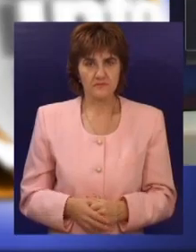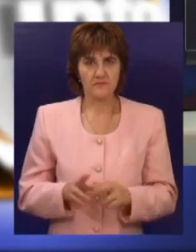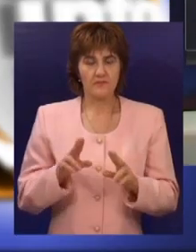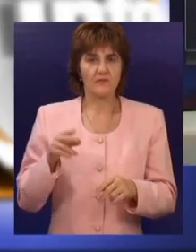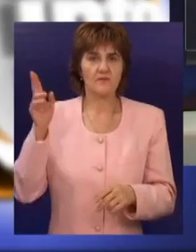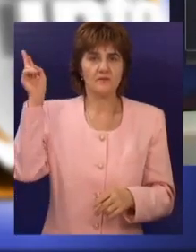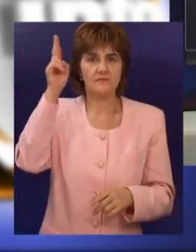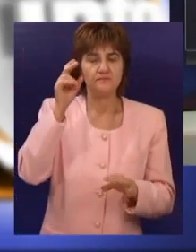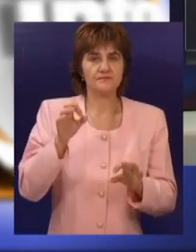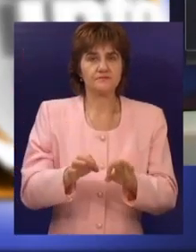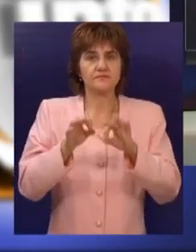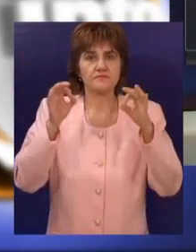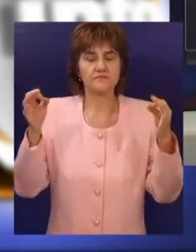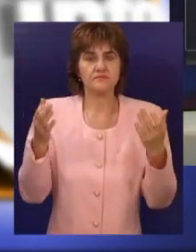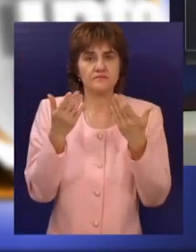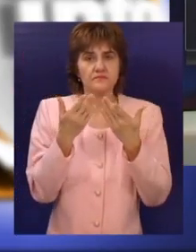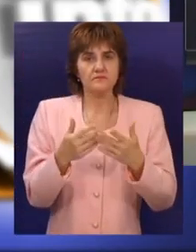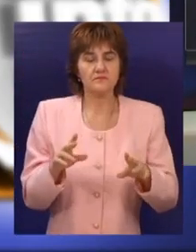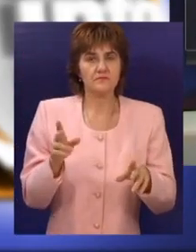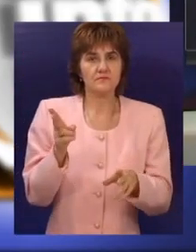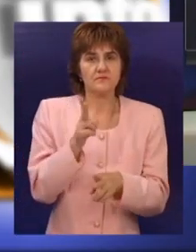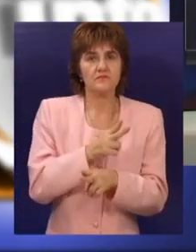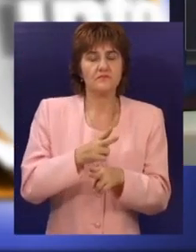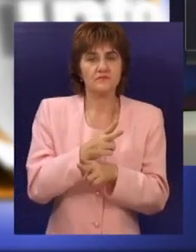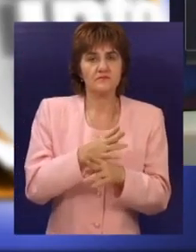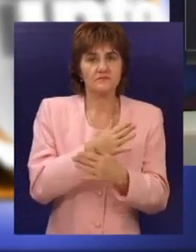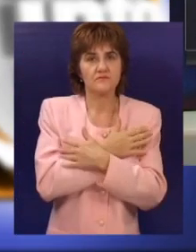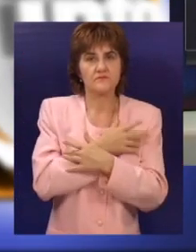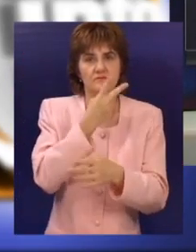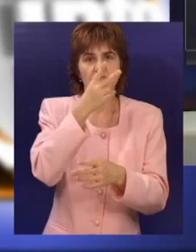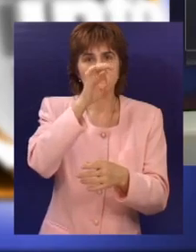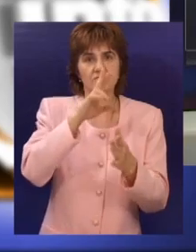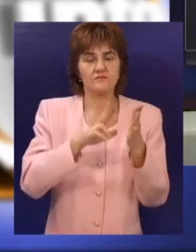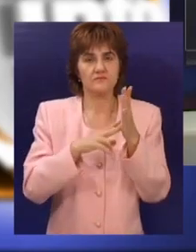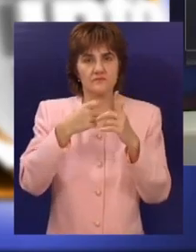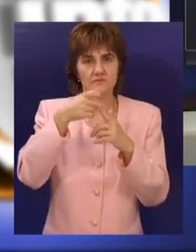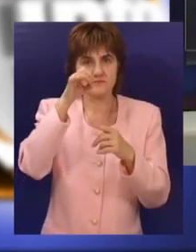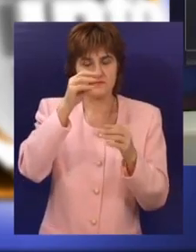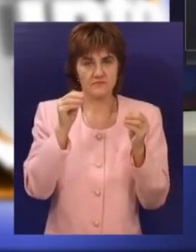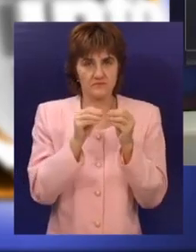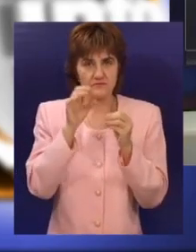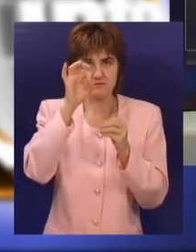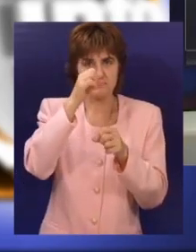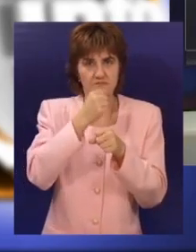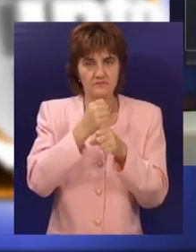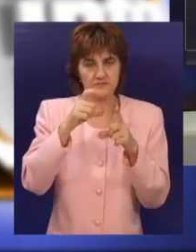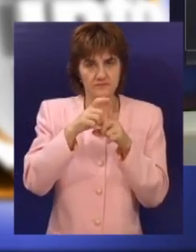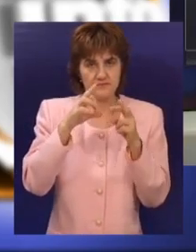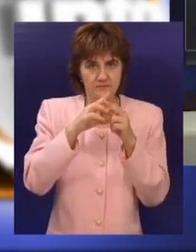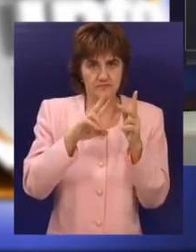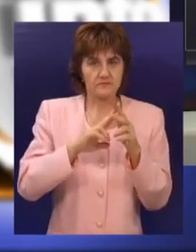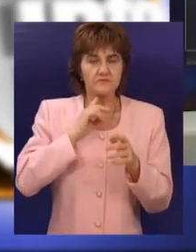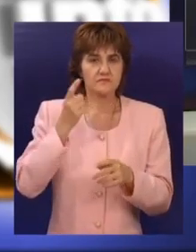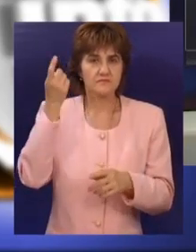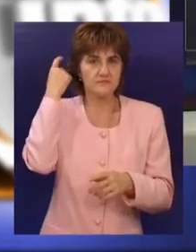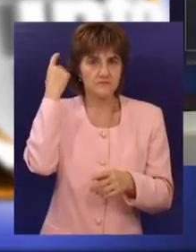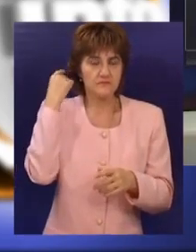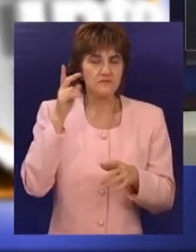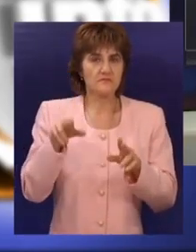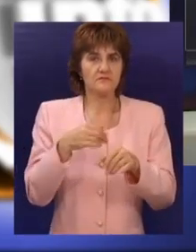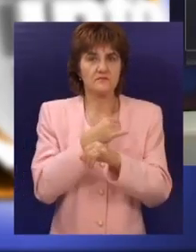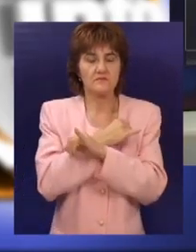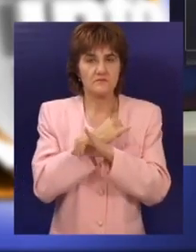Na Paliću je svečano otvorena vinarija Zvonko Bogdan. Predsjednik vlade Vojvodine Bojan Pajtić i pokrajinski sekretar za nauku i